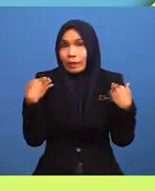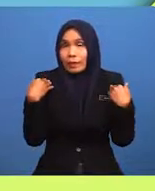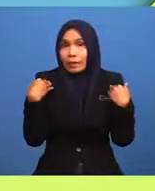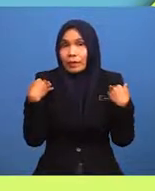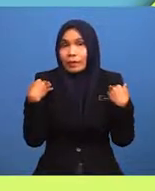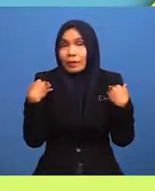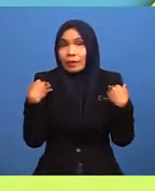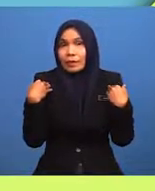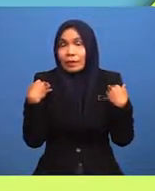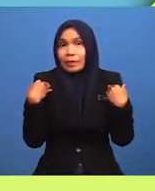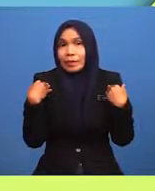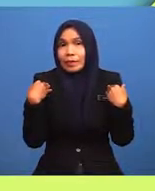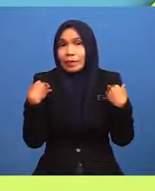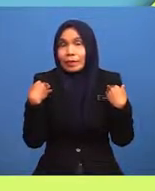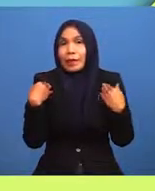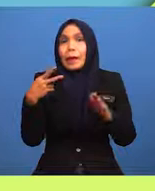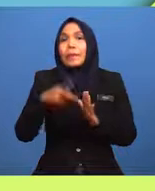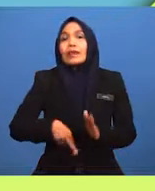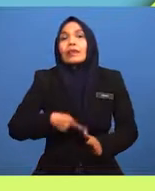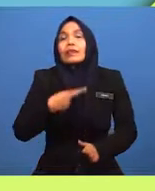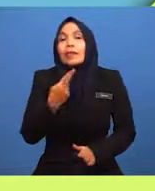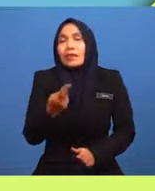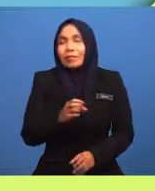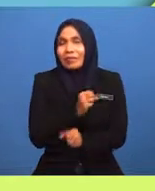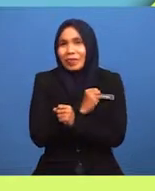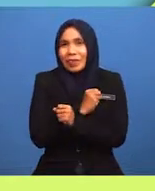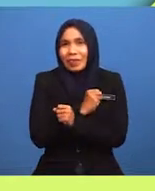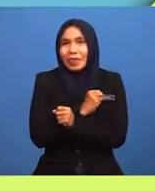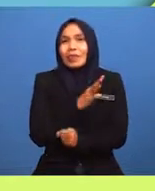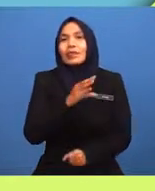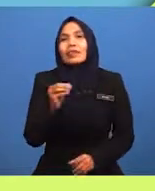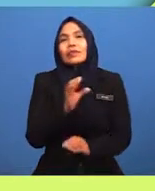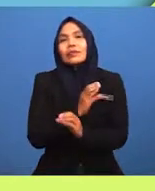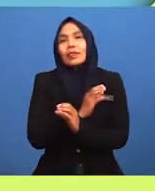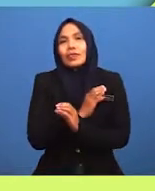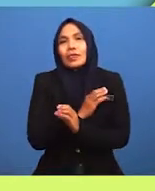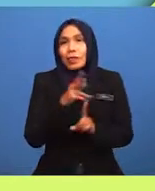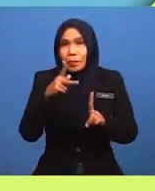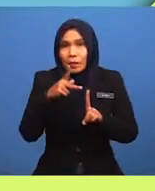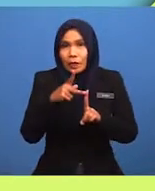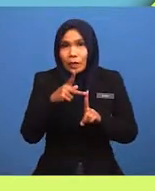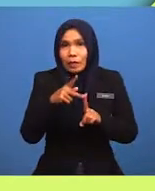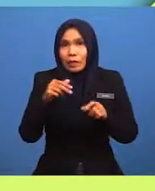mengekalkan perasaan sayang dan cinta kepada ahli keluarga.